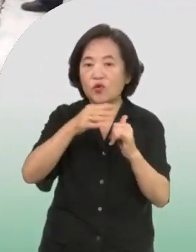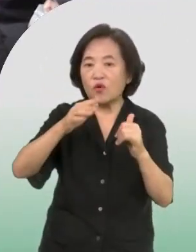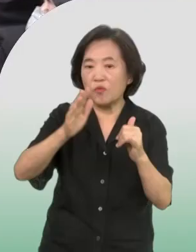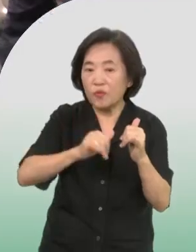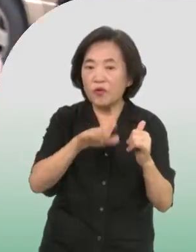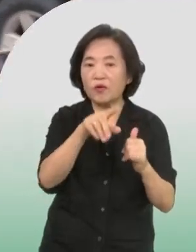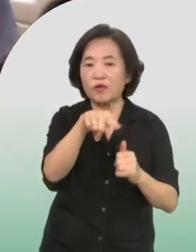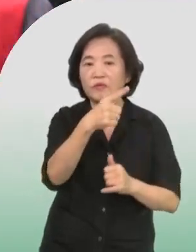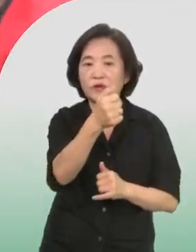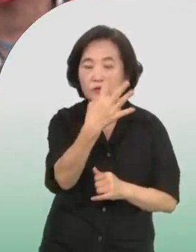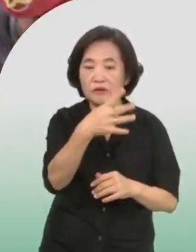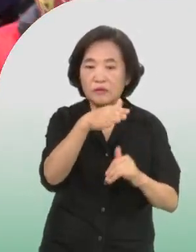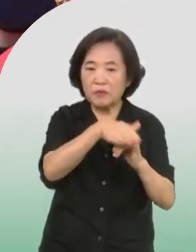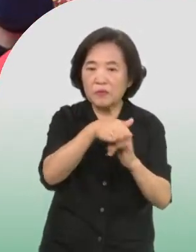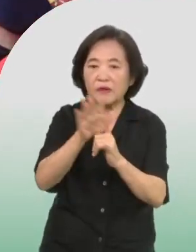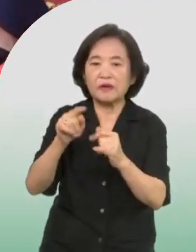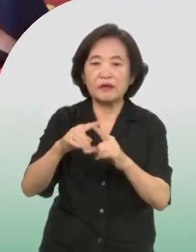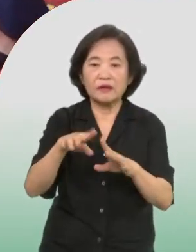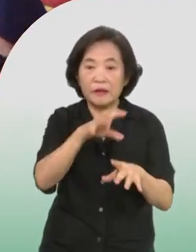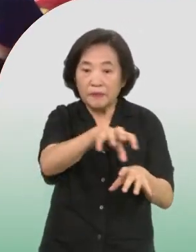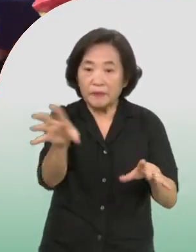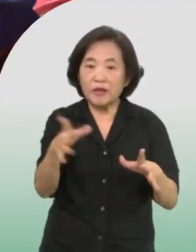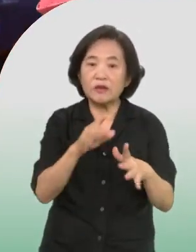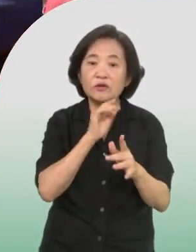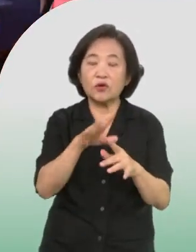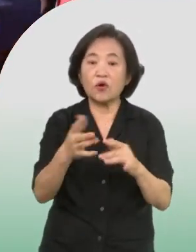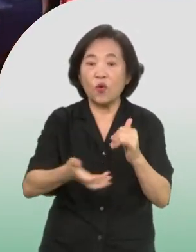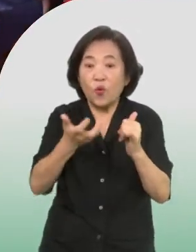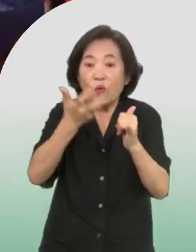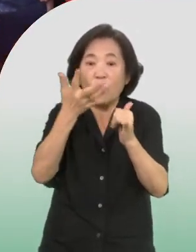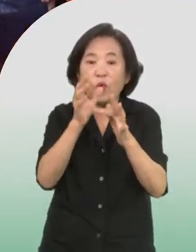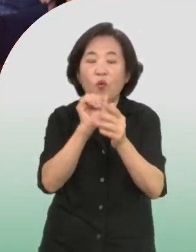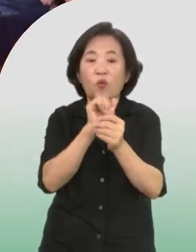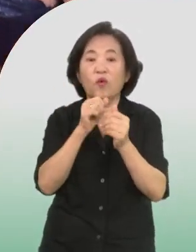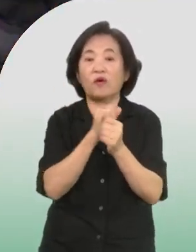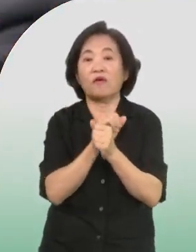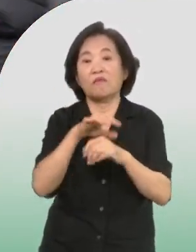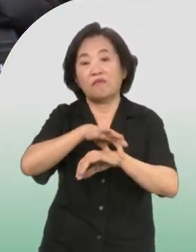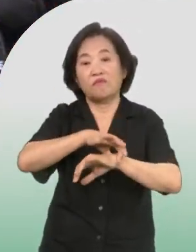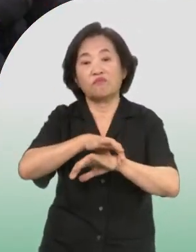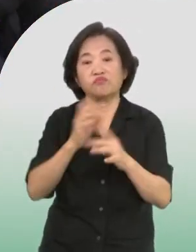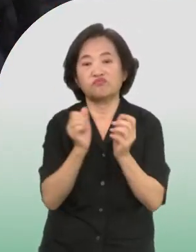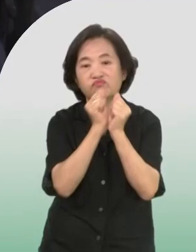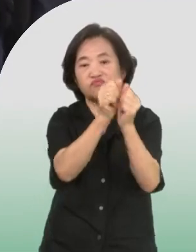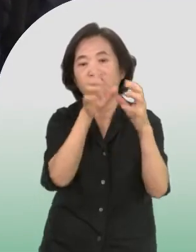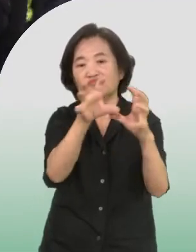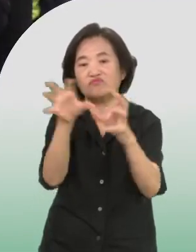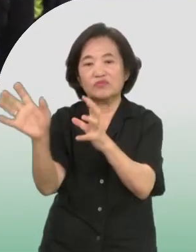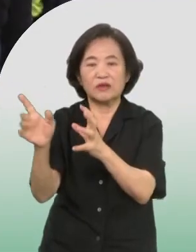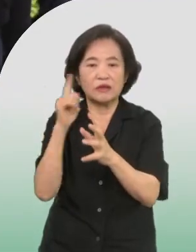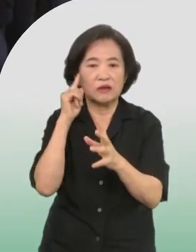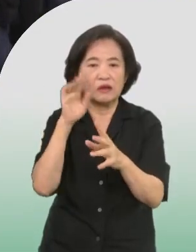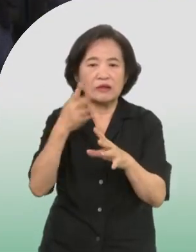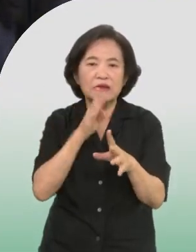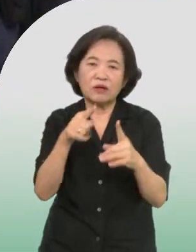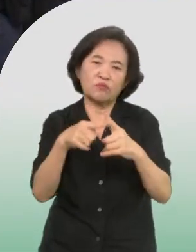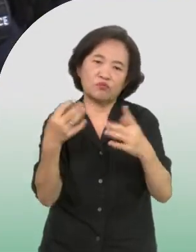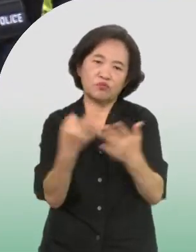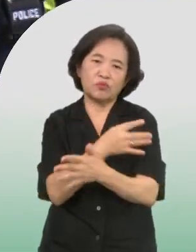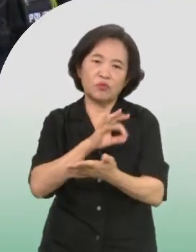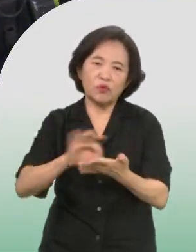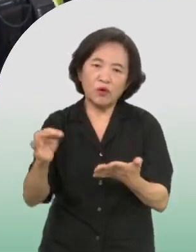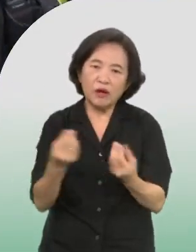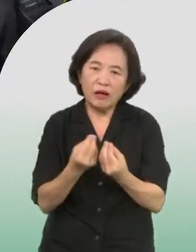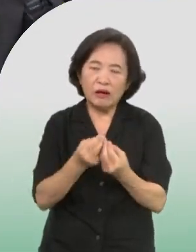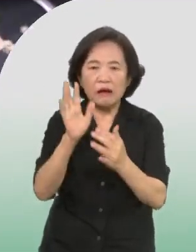拥挤。虽然各乡镇市做好有纳骨塔，但是跟那就共同关系有利益牵涉时，规模唔那种。每位系